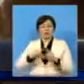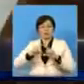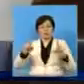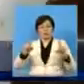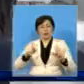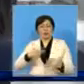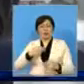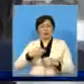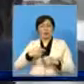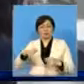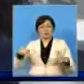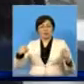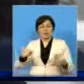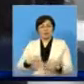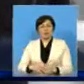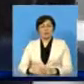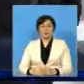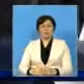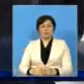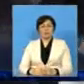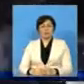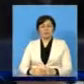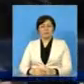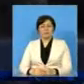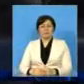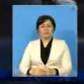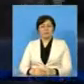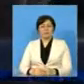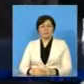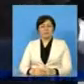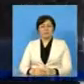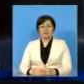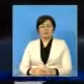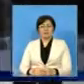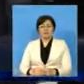ұйымдарында сатылады. Фарш сейтін, месорубка, сосын стол,